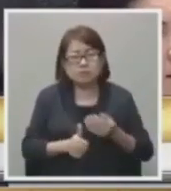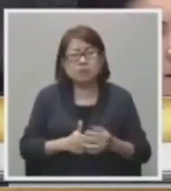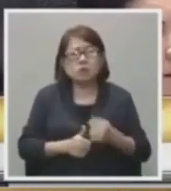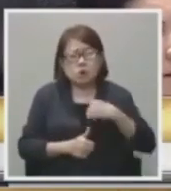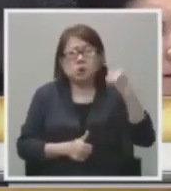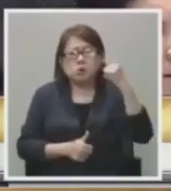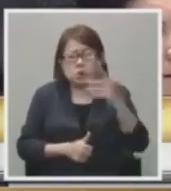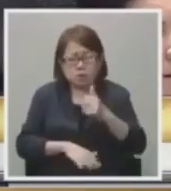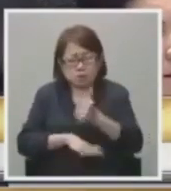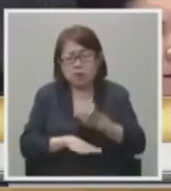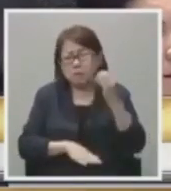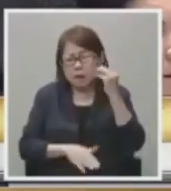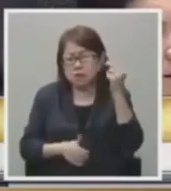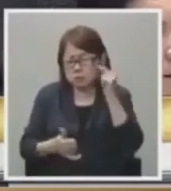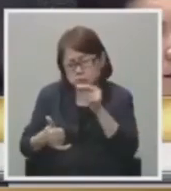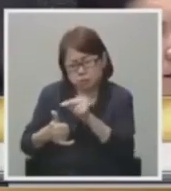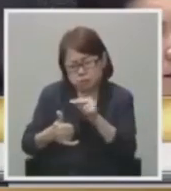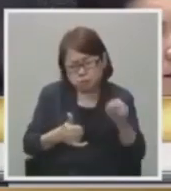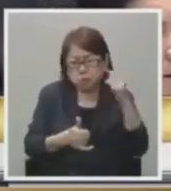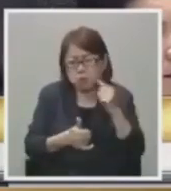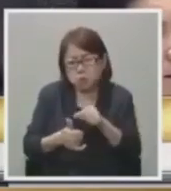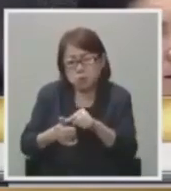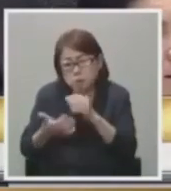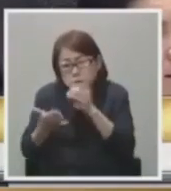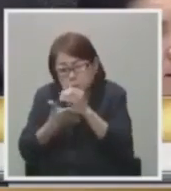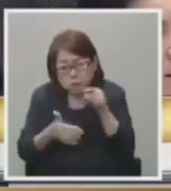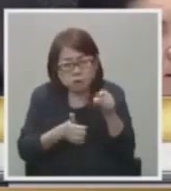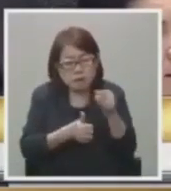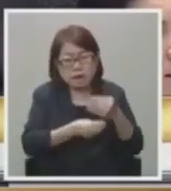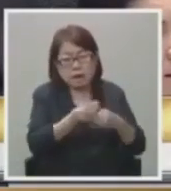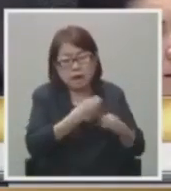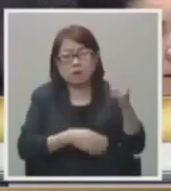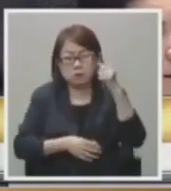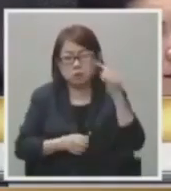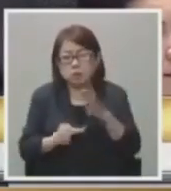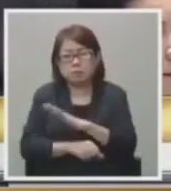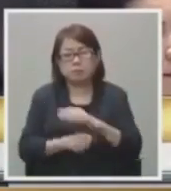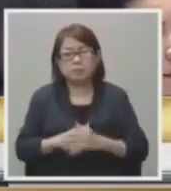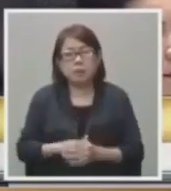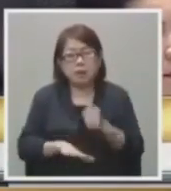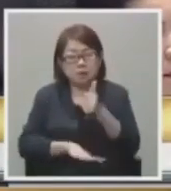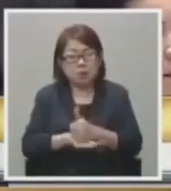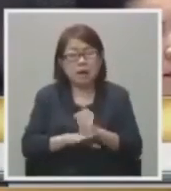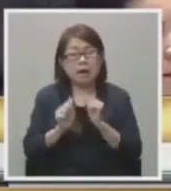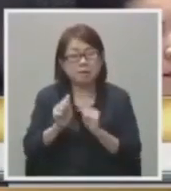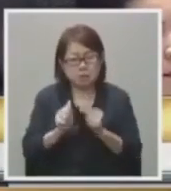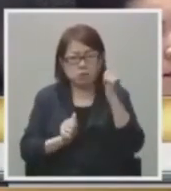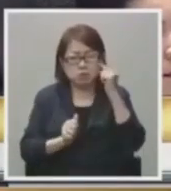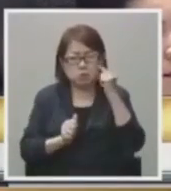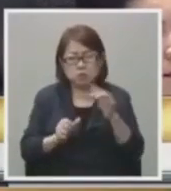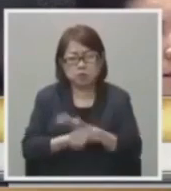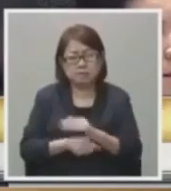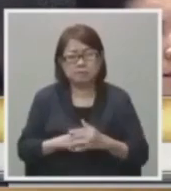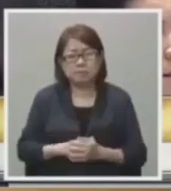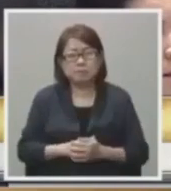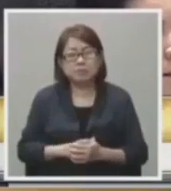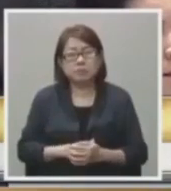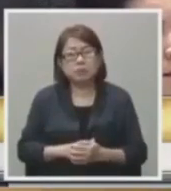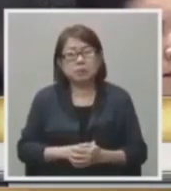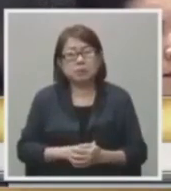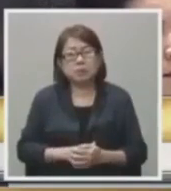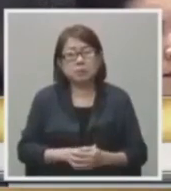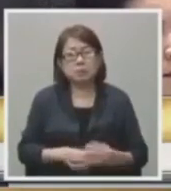านรู้หมดว่าใครเสพใครขายรู้หมดนายอำเภอก็รู้นายอำเภอผู้กำกับไม่รู้ใ